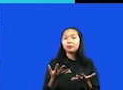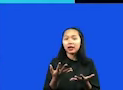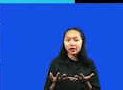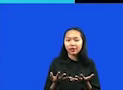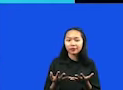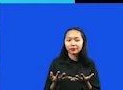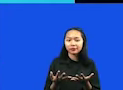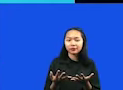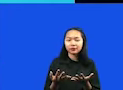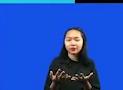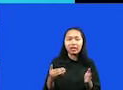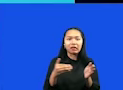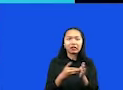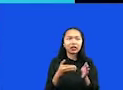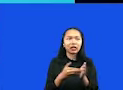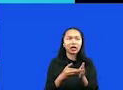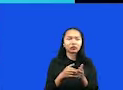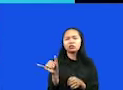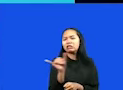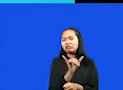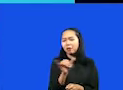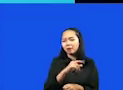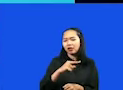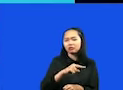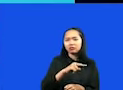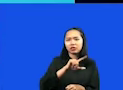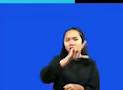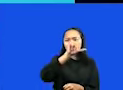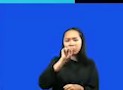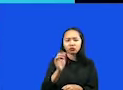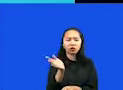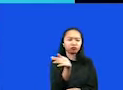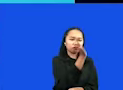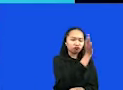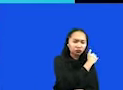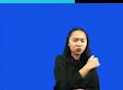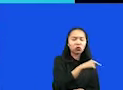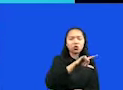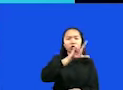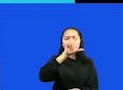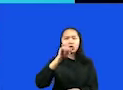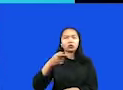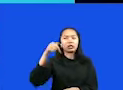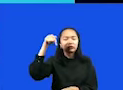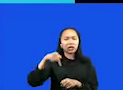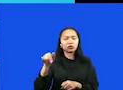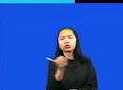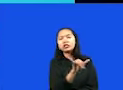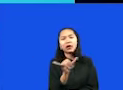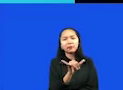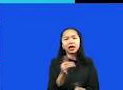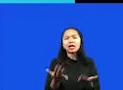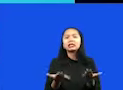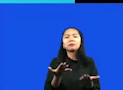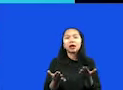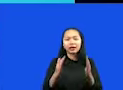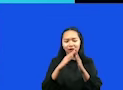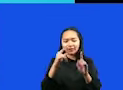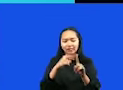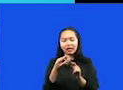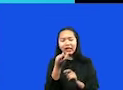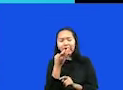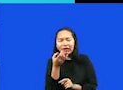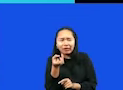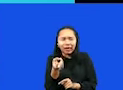sama dari tahun ke tahun lalu bagaimana gereja yang jamani dan menjadi garam dan terang